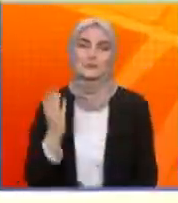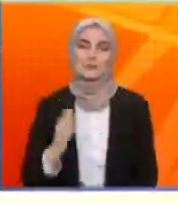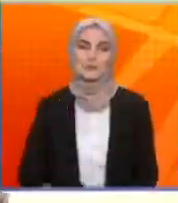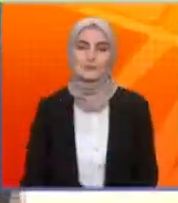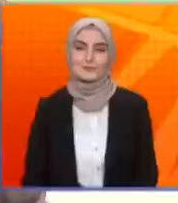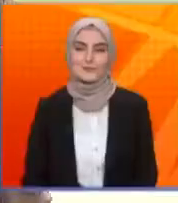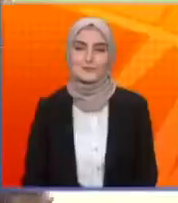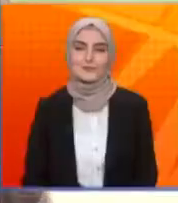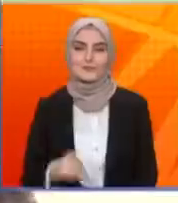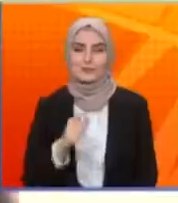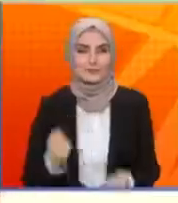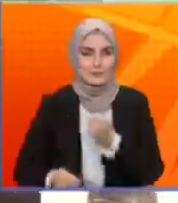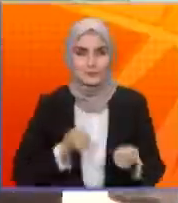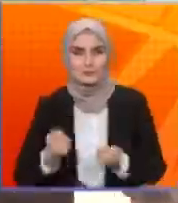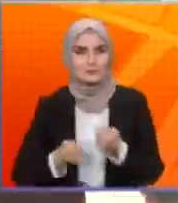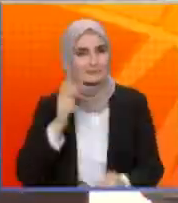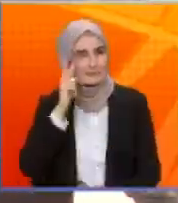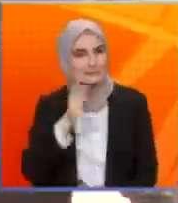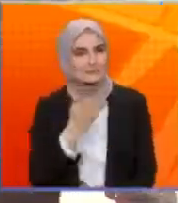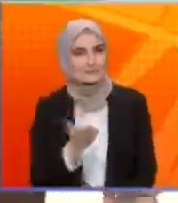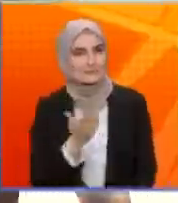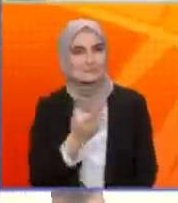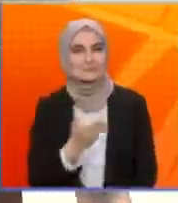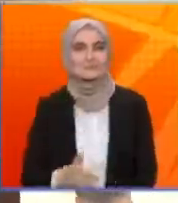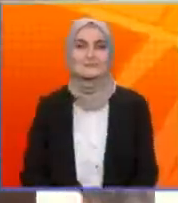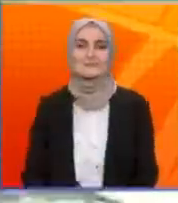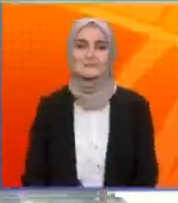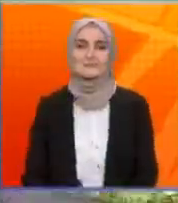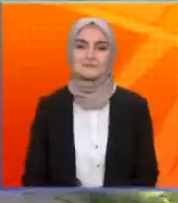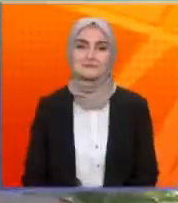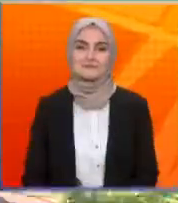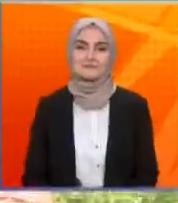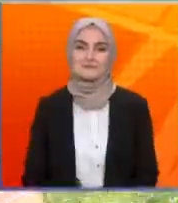hızınıza yetişemedim. Bu nasıl hareketlilik böyle? Böyle kendime böyle yetiştirdim, hep hızlı.